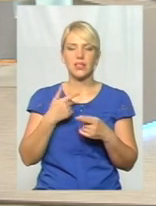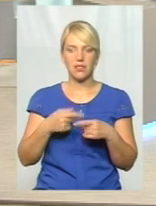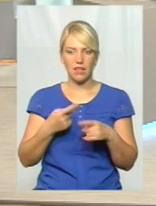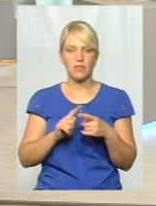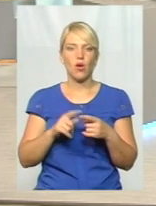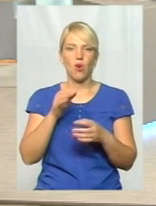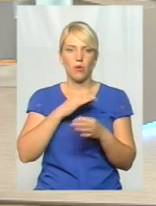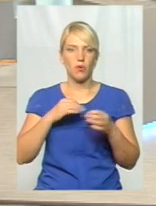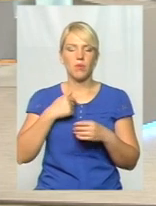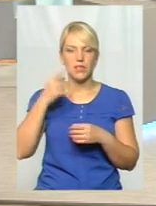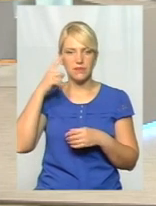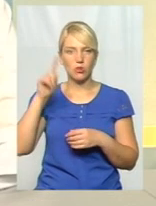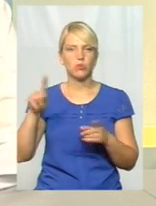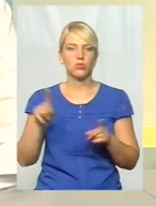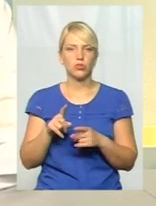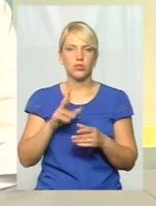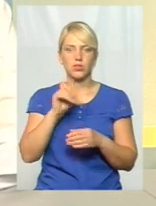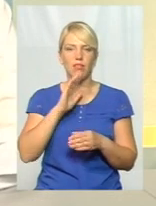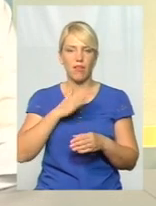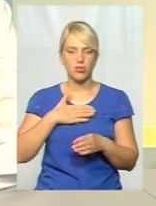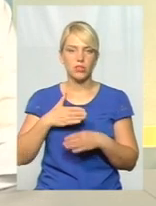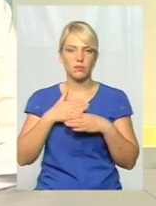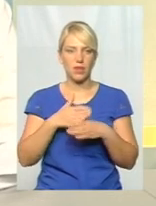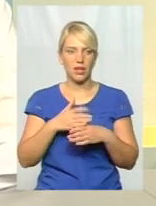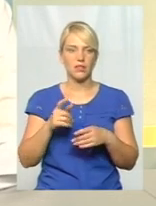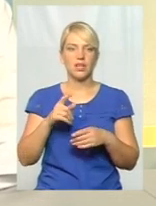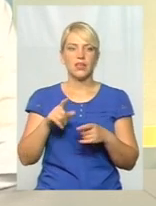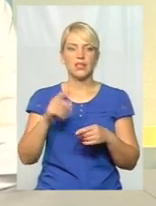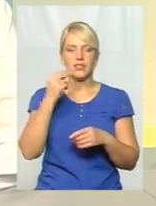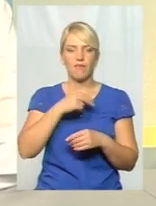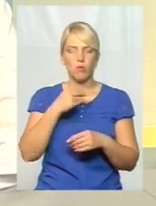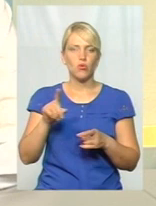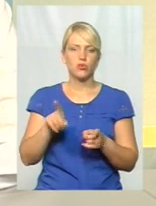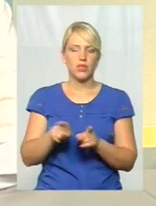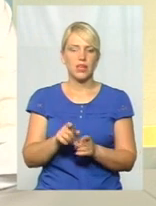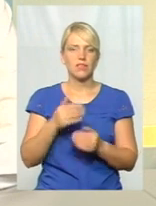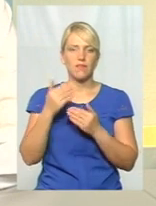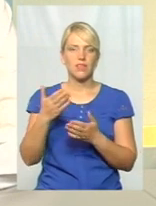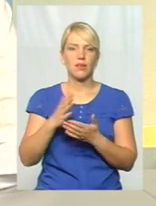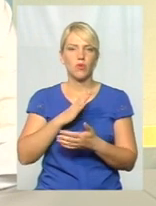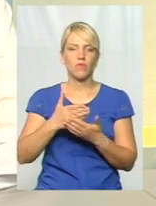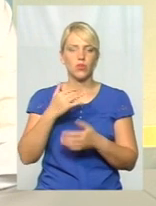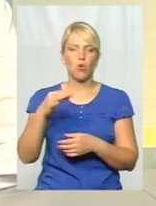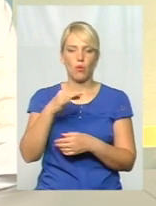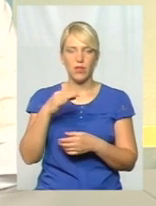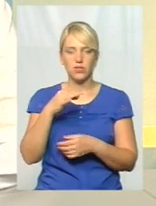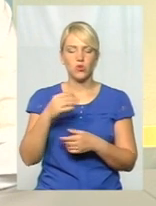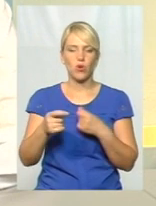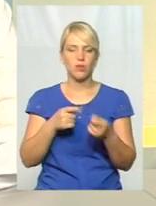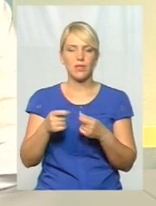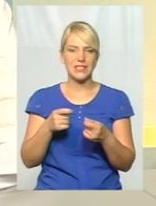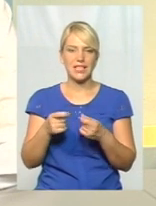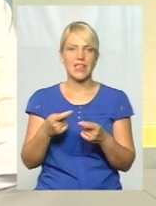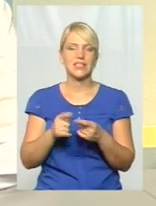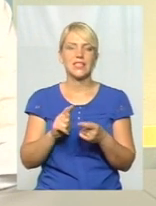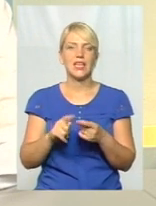за нашого сприяння, і слава Богу, що таке звернення надійшло від обласної державної адміністрації. Ще на початку червня місяця за